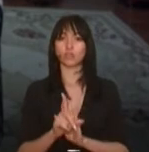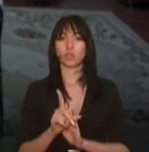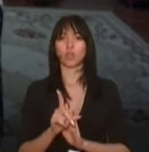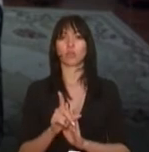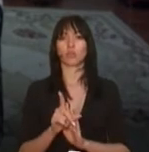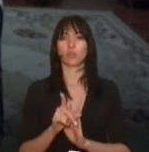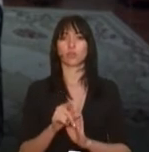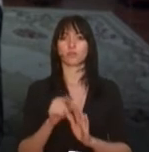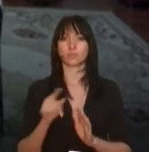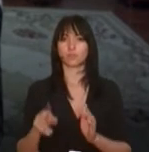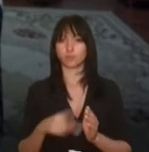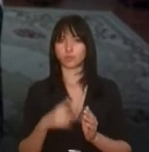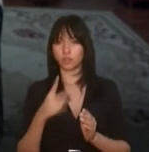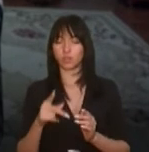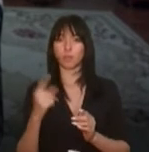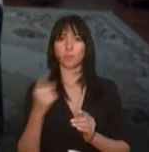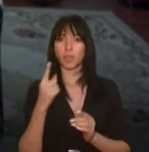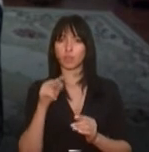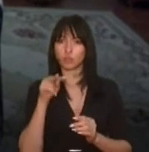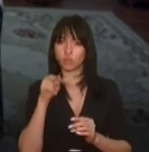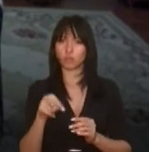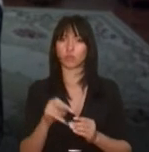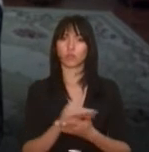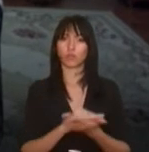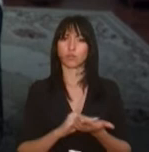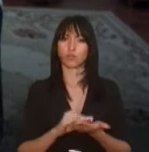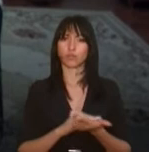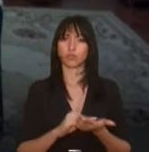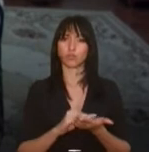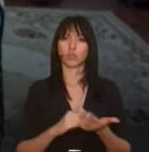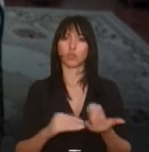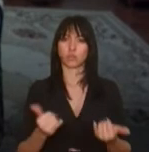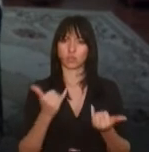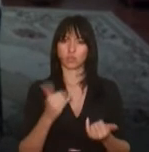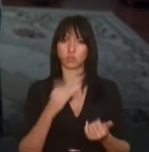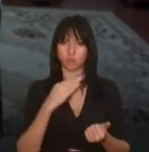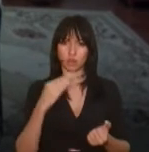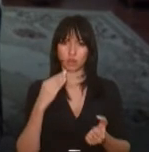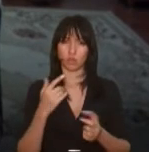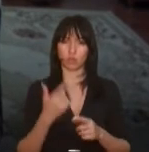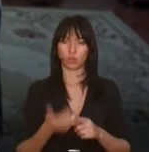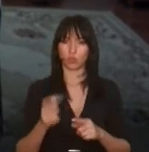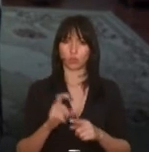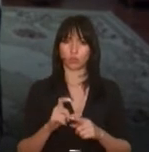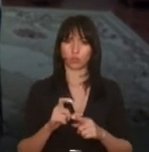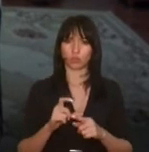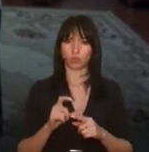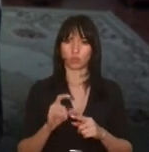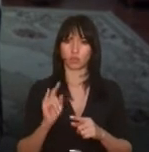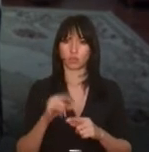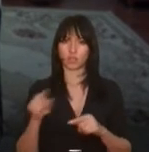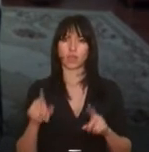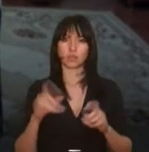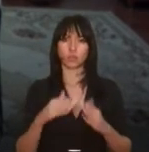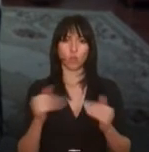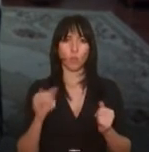постійно наголошуємо на тому, що зараз росте покоління, яке буквально живе в комп'ютері, звернути увагу